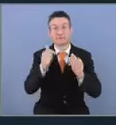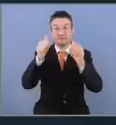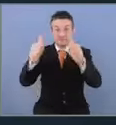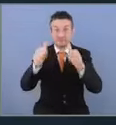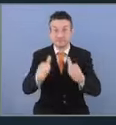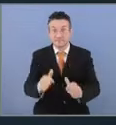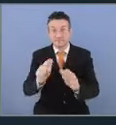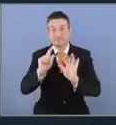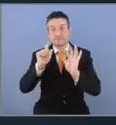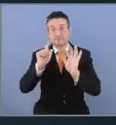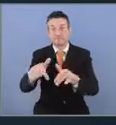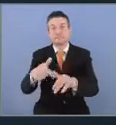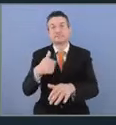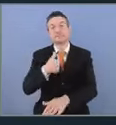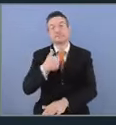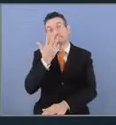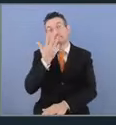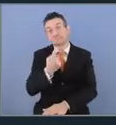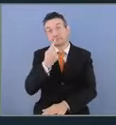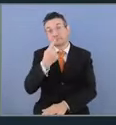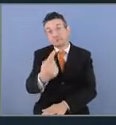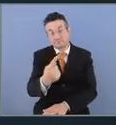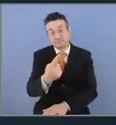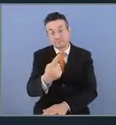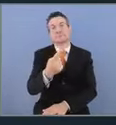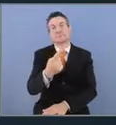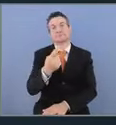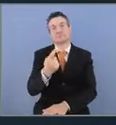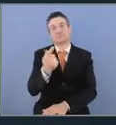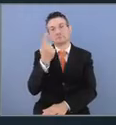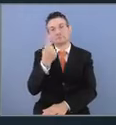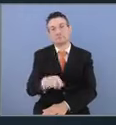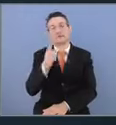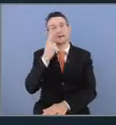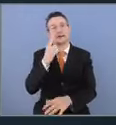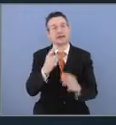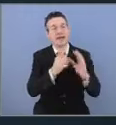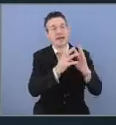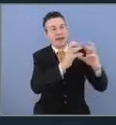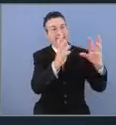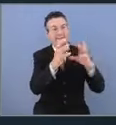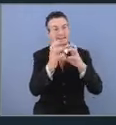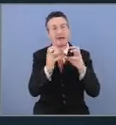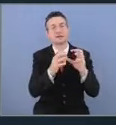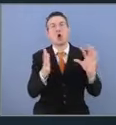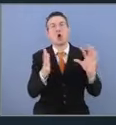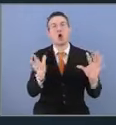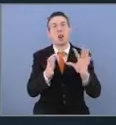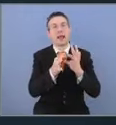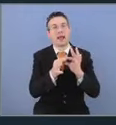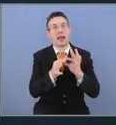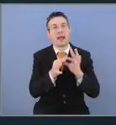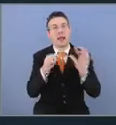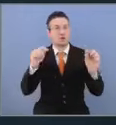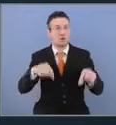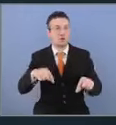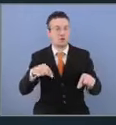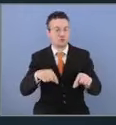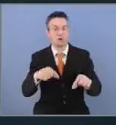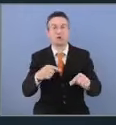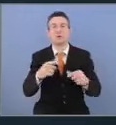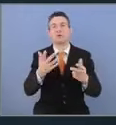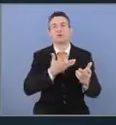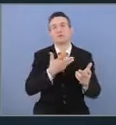voglio dire e sottolineare alle aziende che sono collegate oggi, perché è un bando accessibile alle grandi imprese, alle piccole imprese,